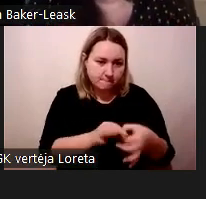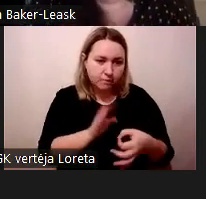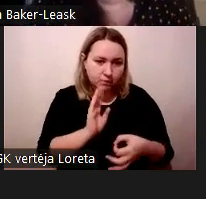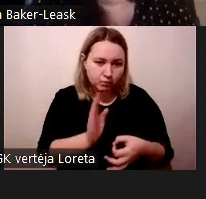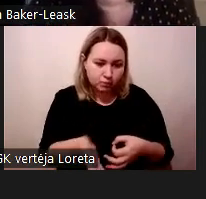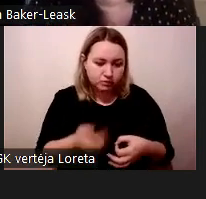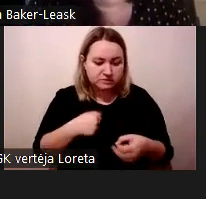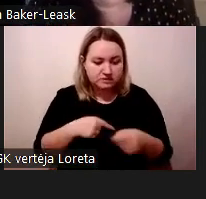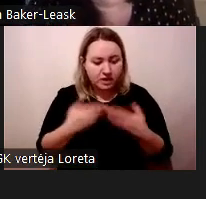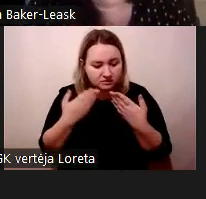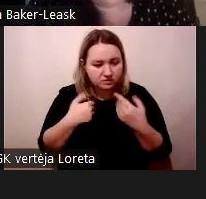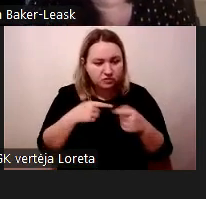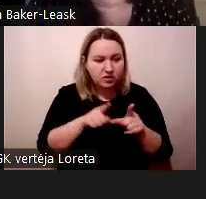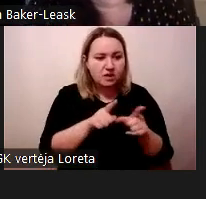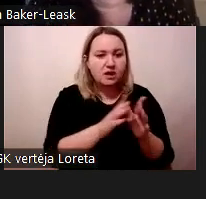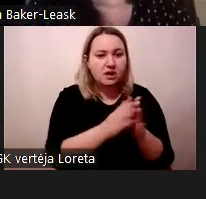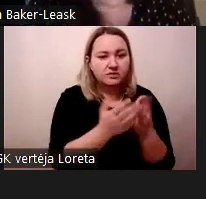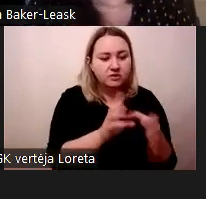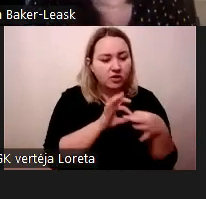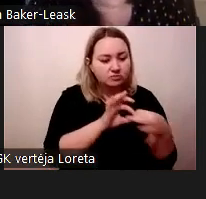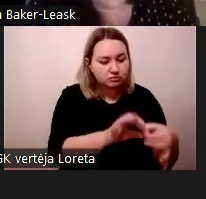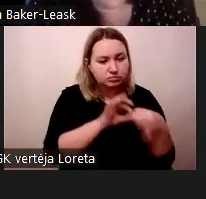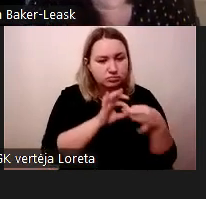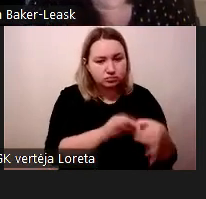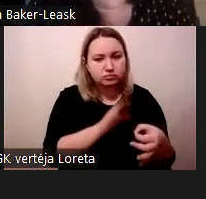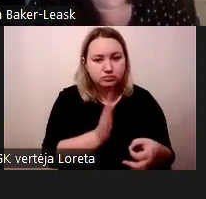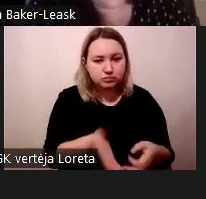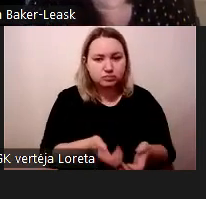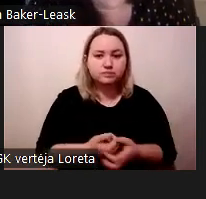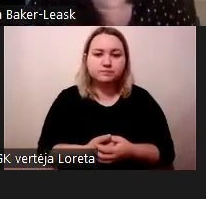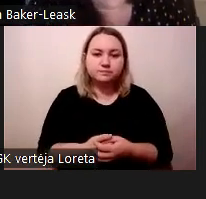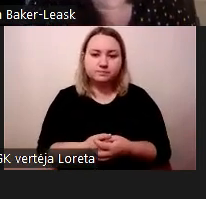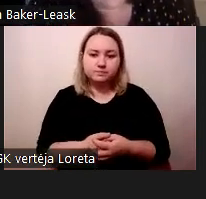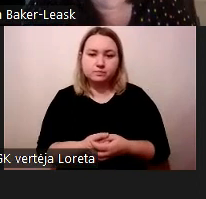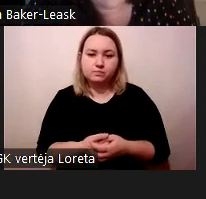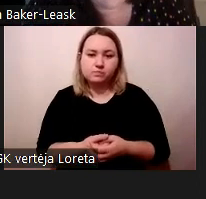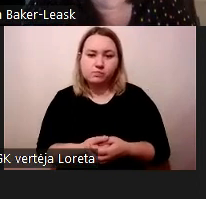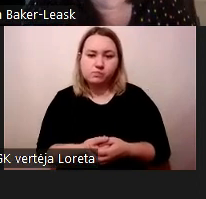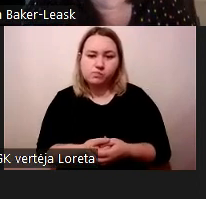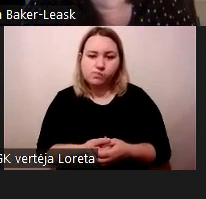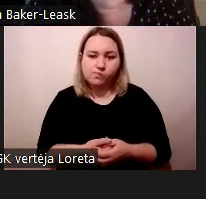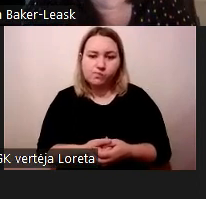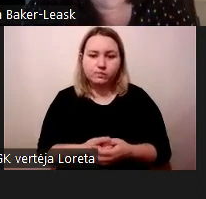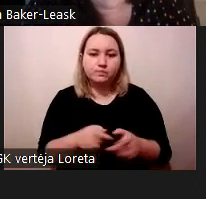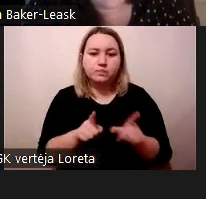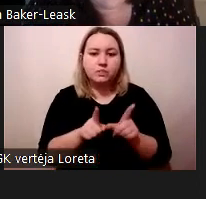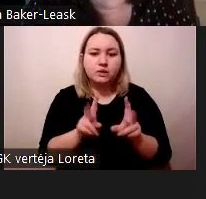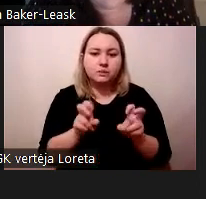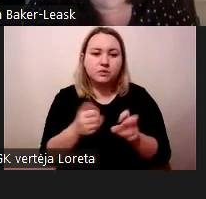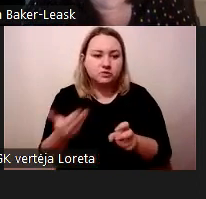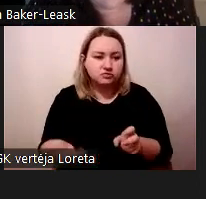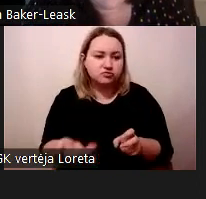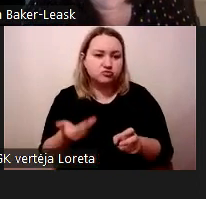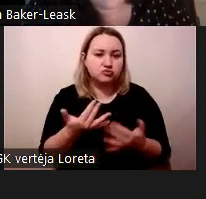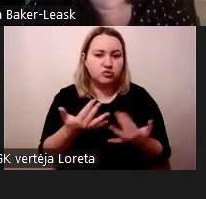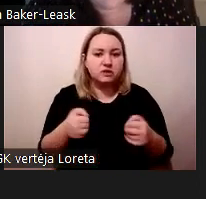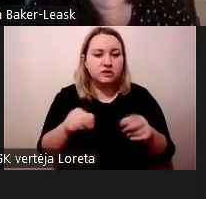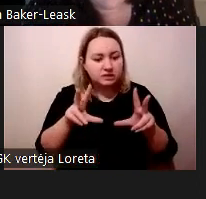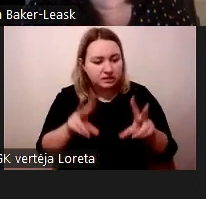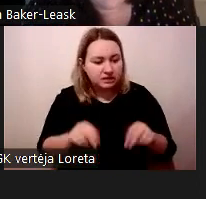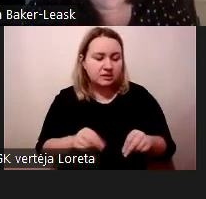tos knygos, kaip gyvo, protingo kažkokio tai pasaulio išradimo. Tai yra labai svarbu,